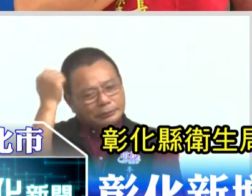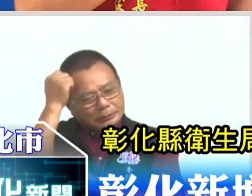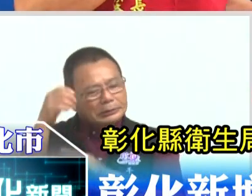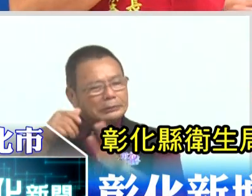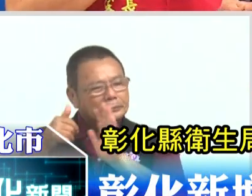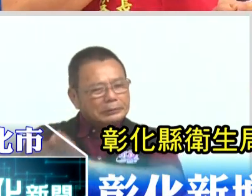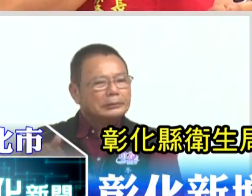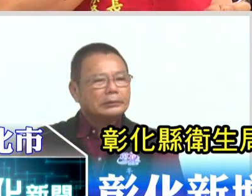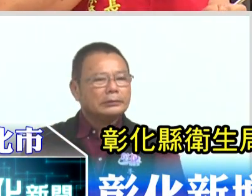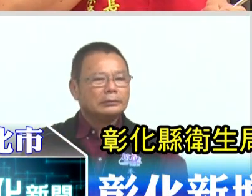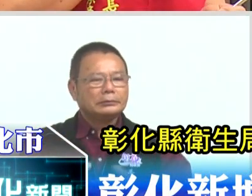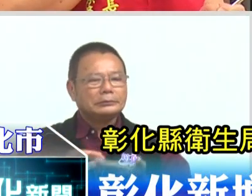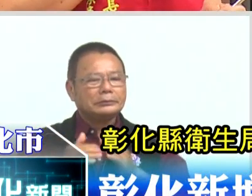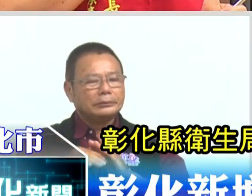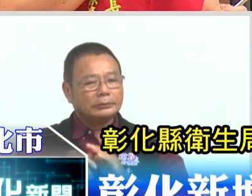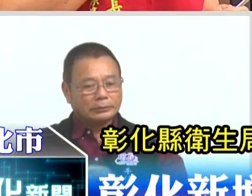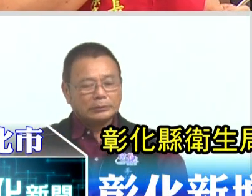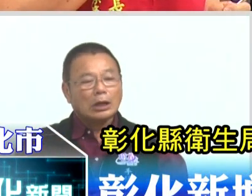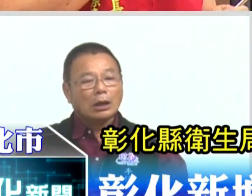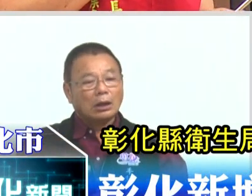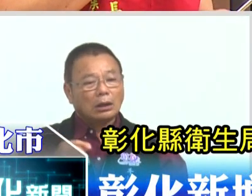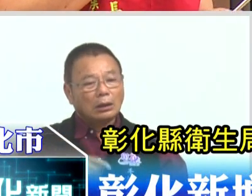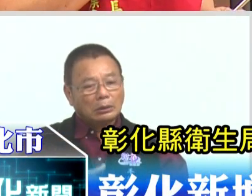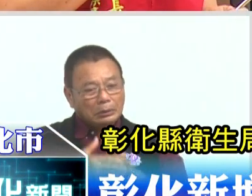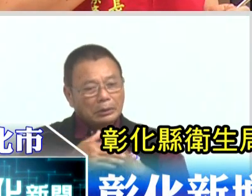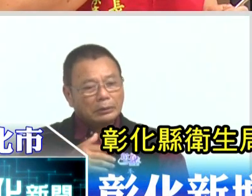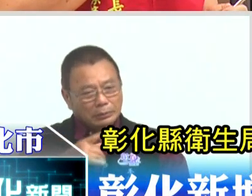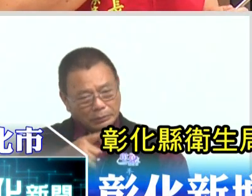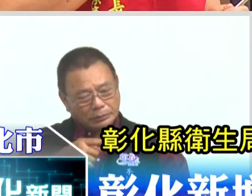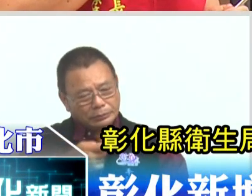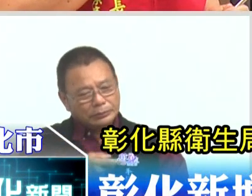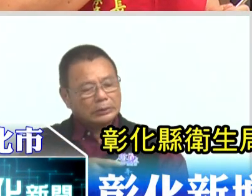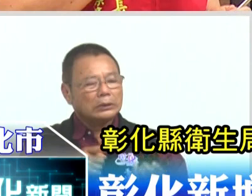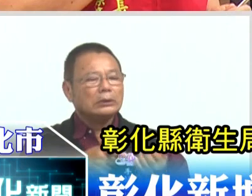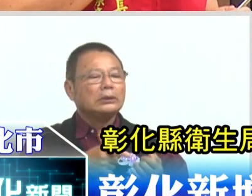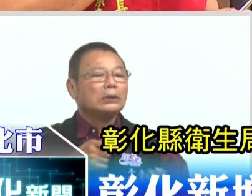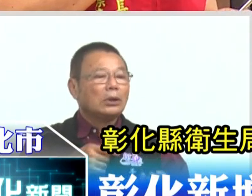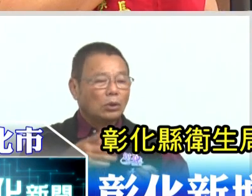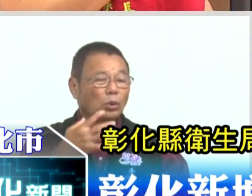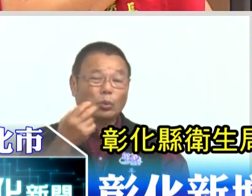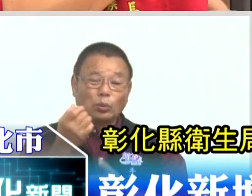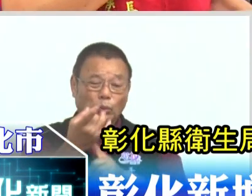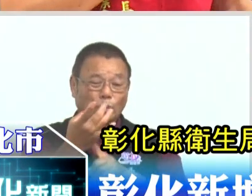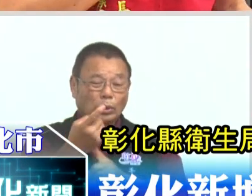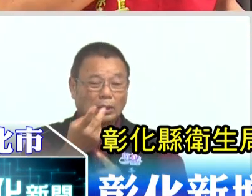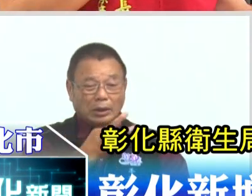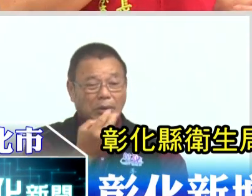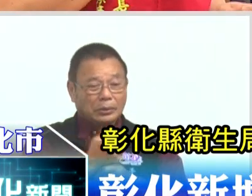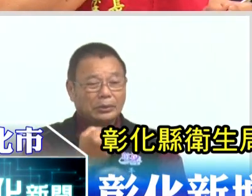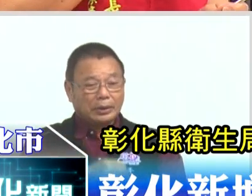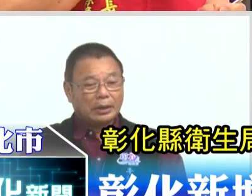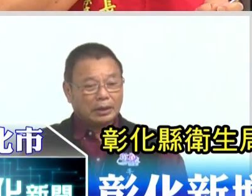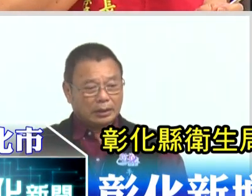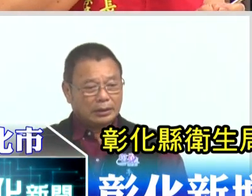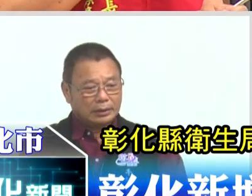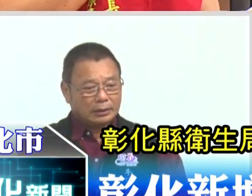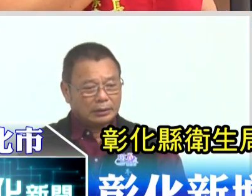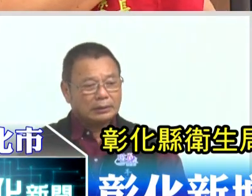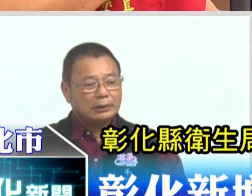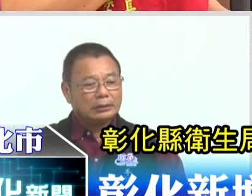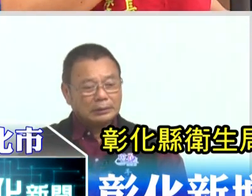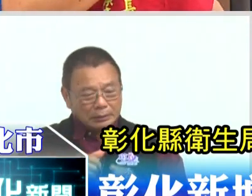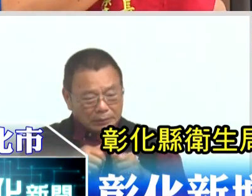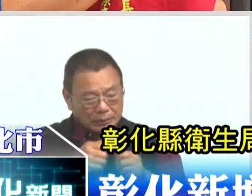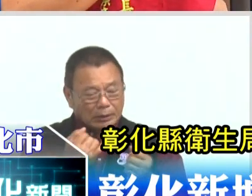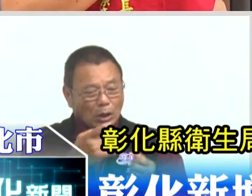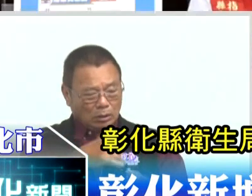来找他的这位入籍的女士，其实我们了解他之前也在新竹工作，所以这两位这个男士